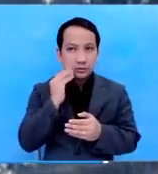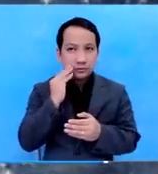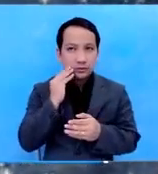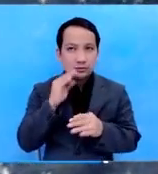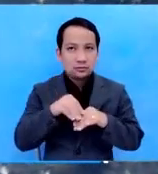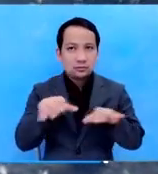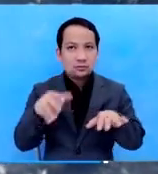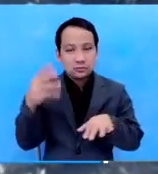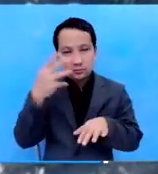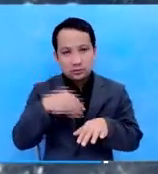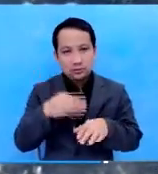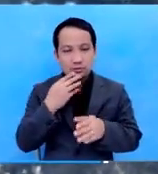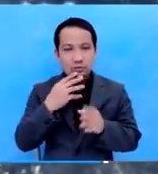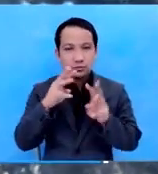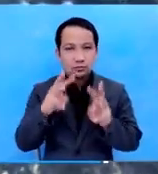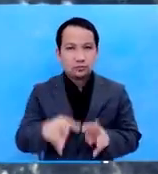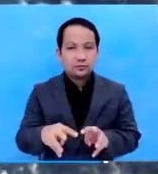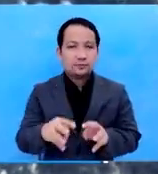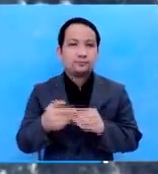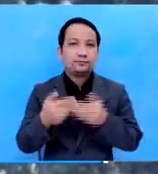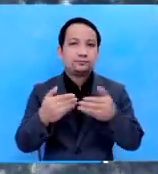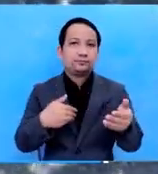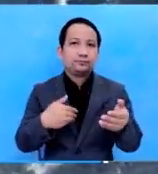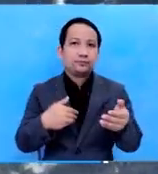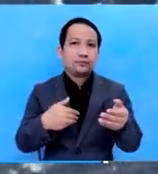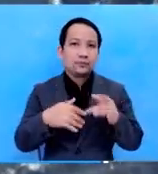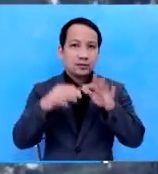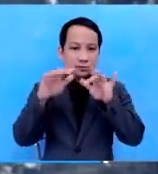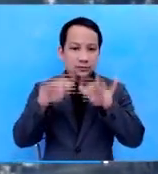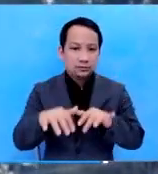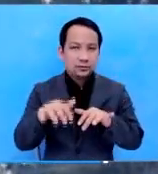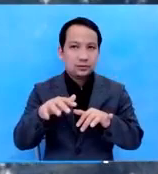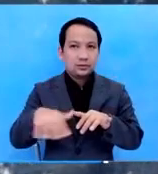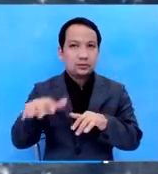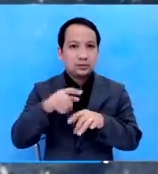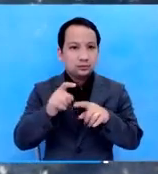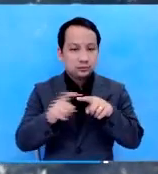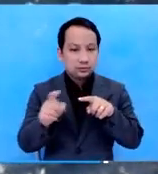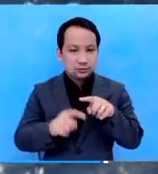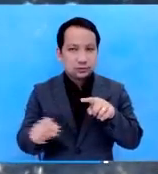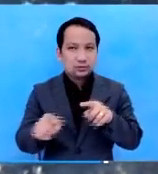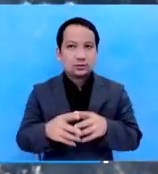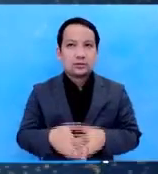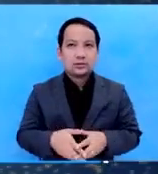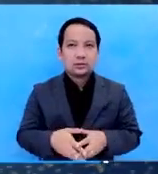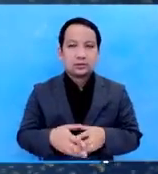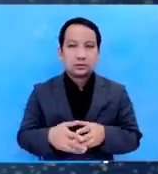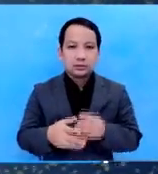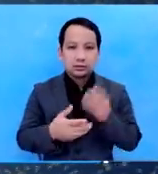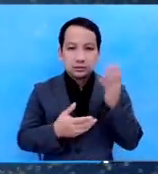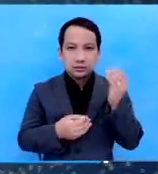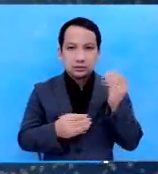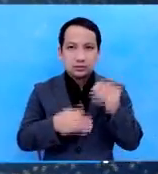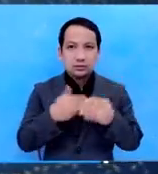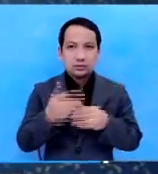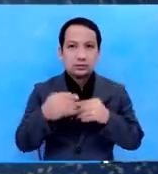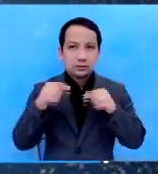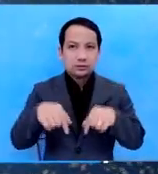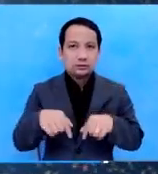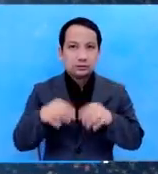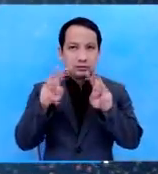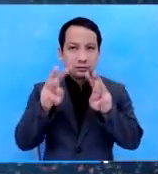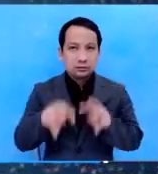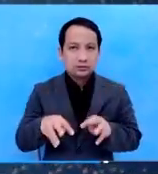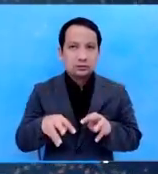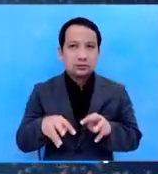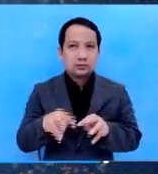sa panahon, maliban lamang sa mga isolated rain showers or thunderstorm. At yan po ang latest mula rito sa Weather Forecasting